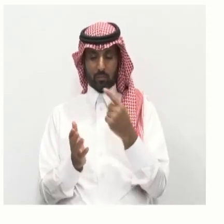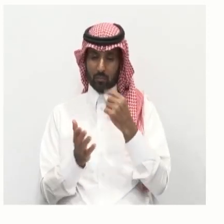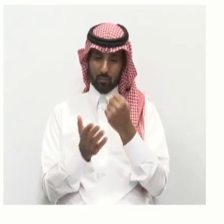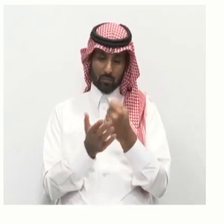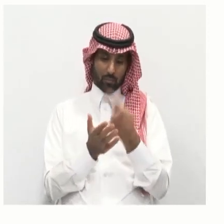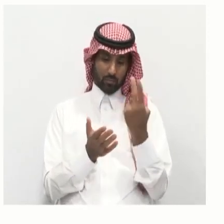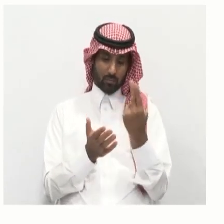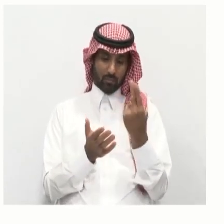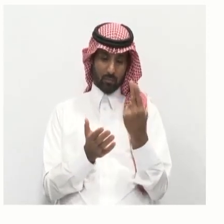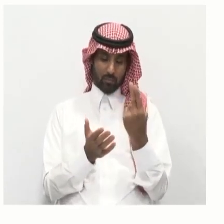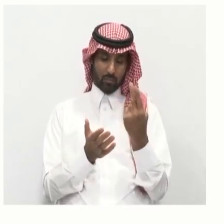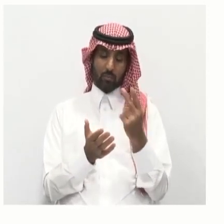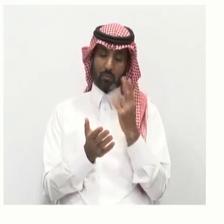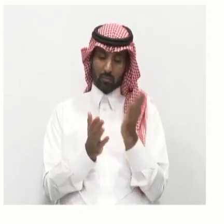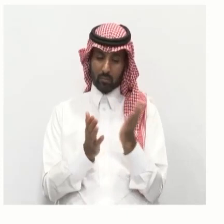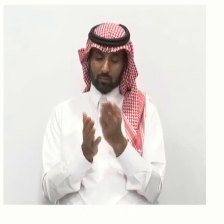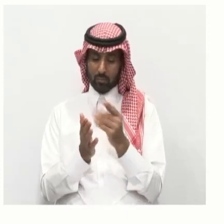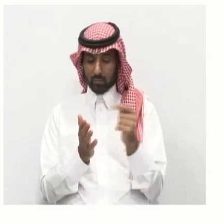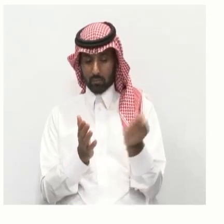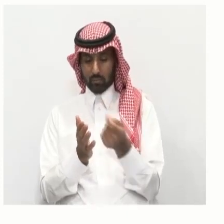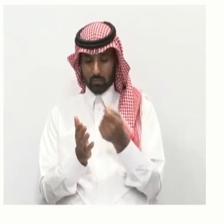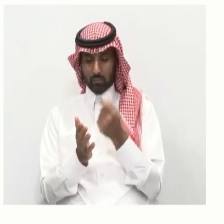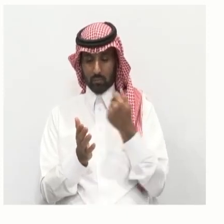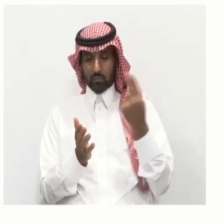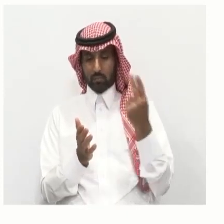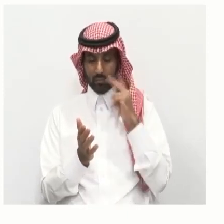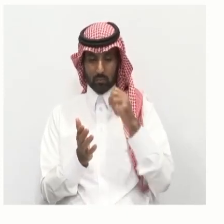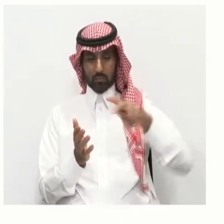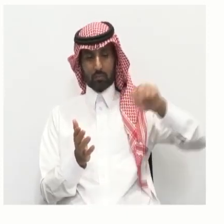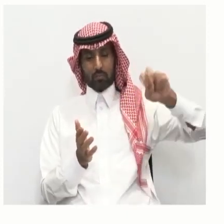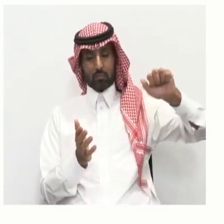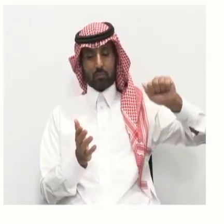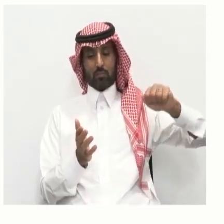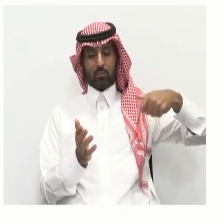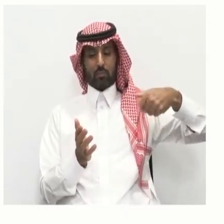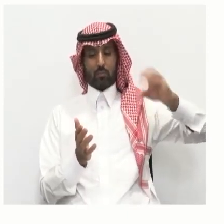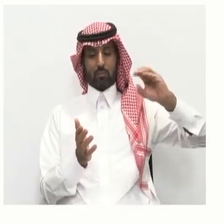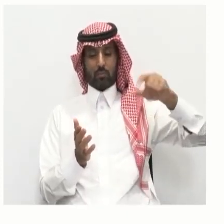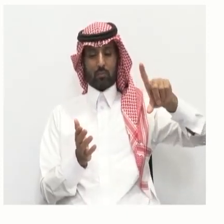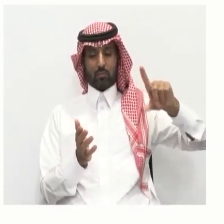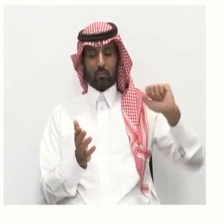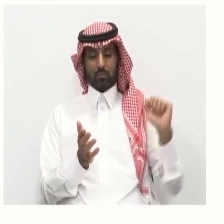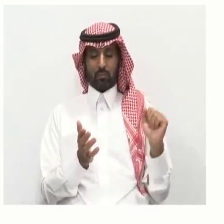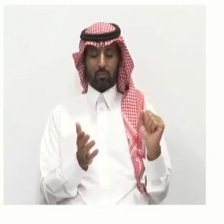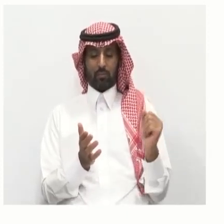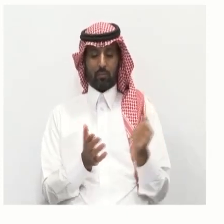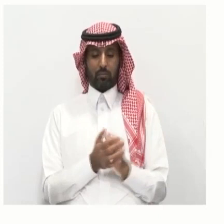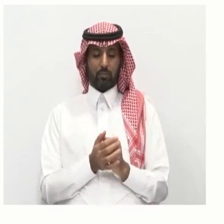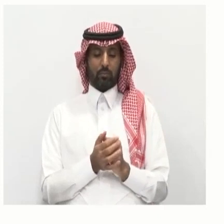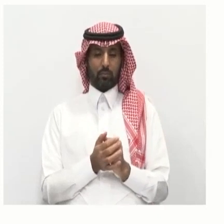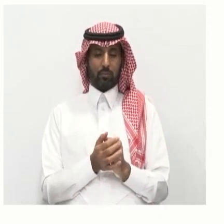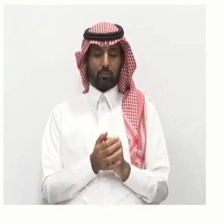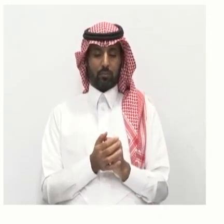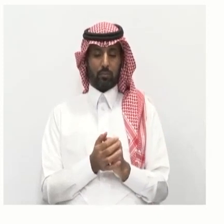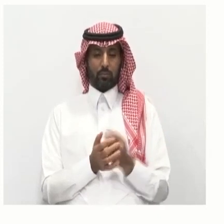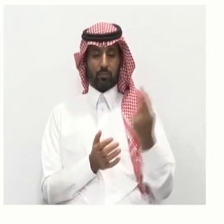اضع اثنين قدام مين قدام ال ان اي س ال ال ان اي س ال